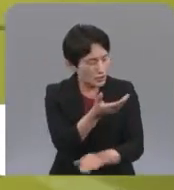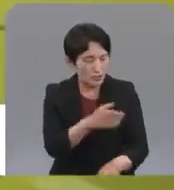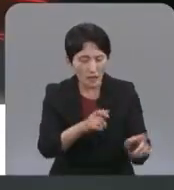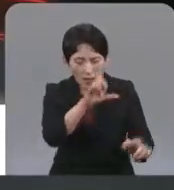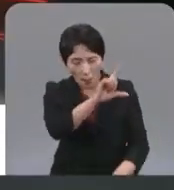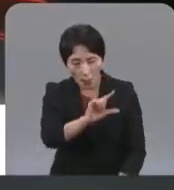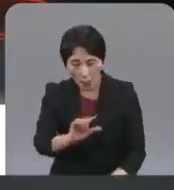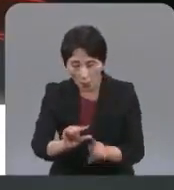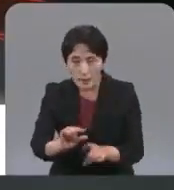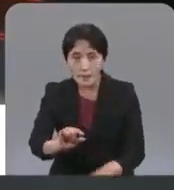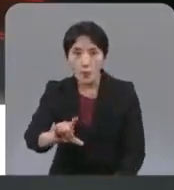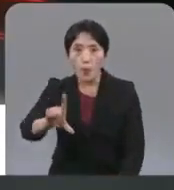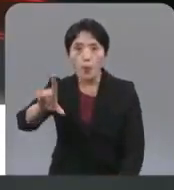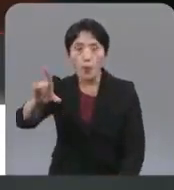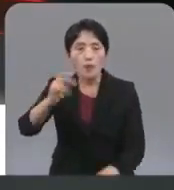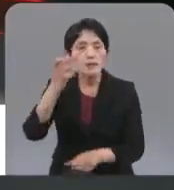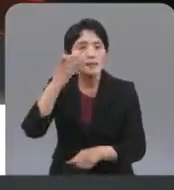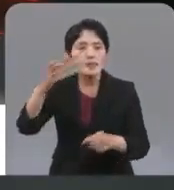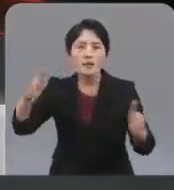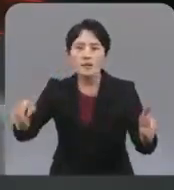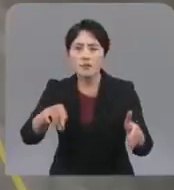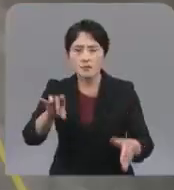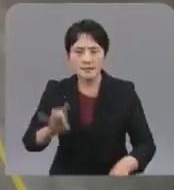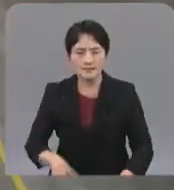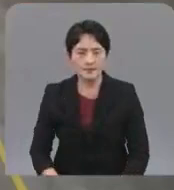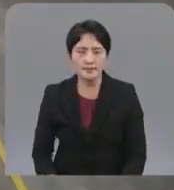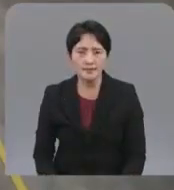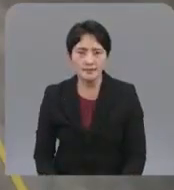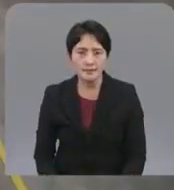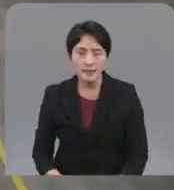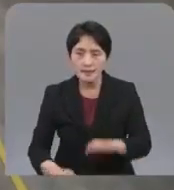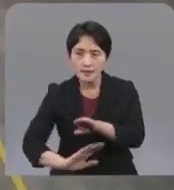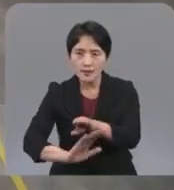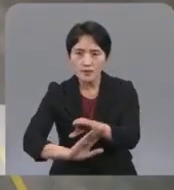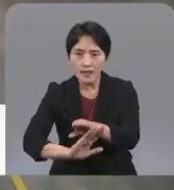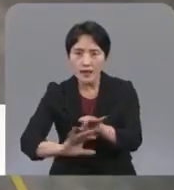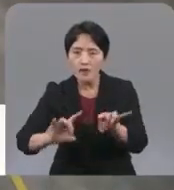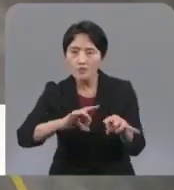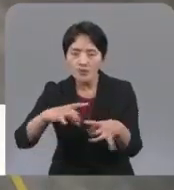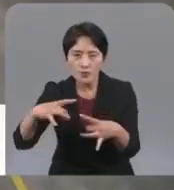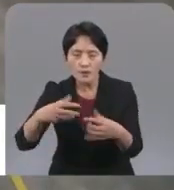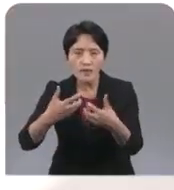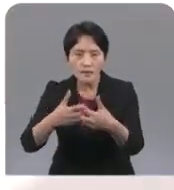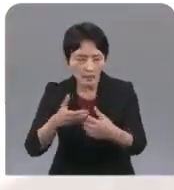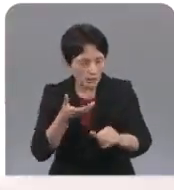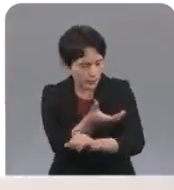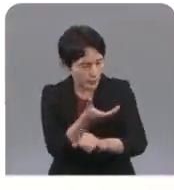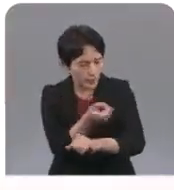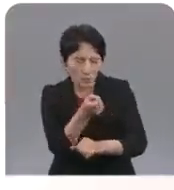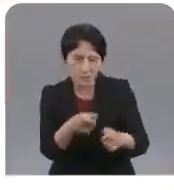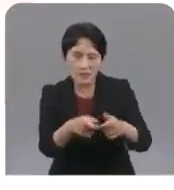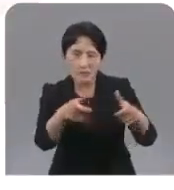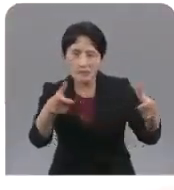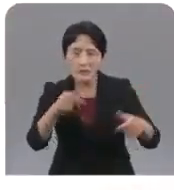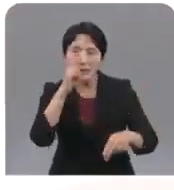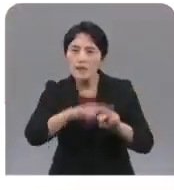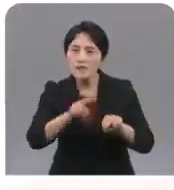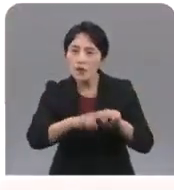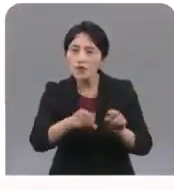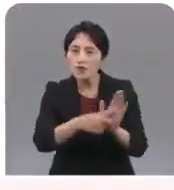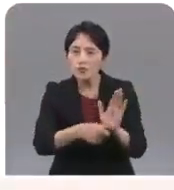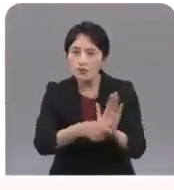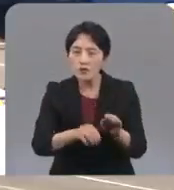Однако поставки в США увеличились на 23 во Вьетнам на 7,6 а в Японию на